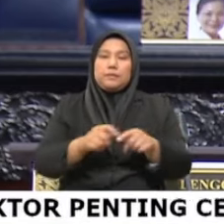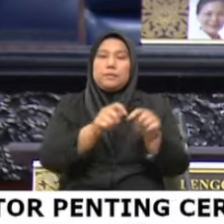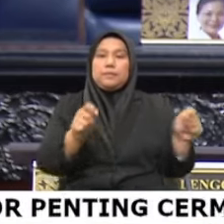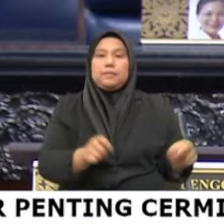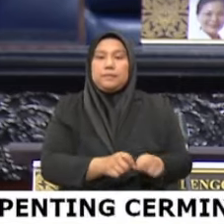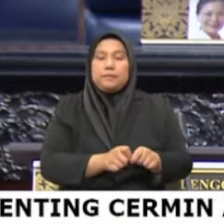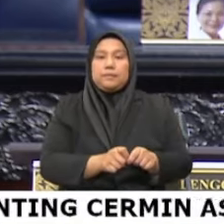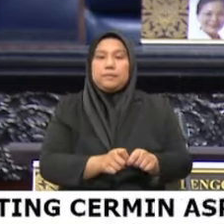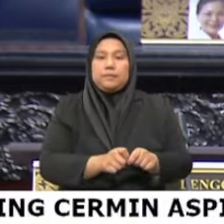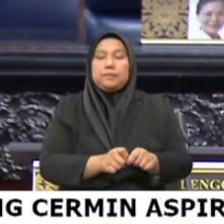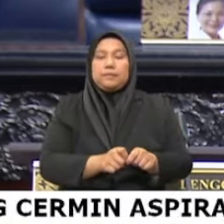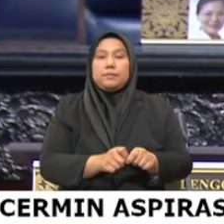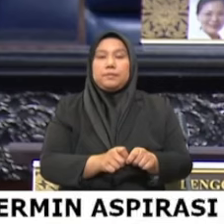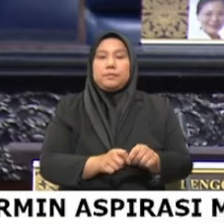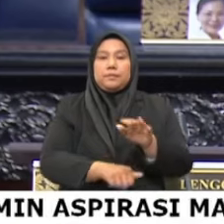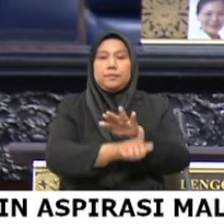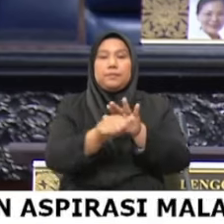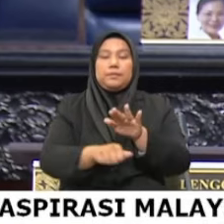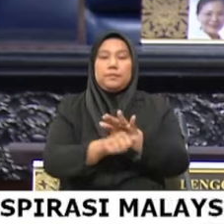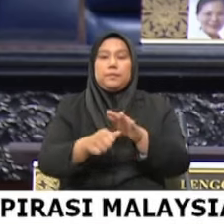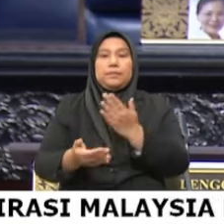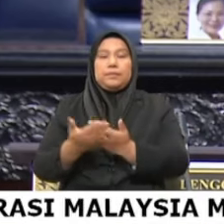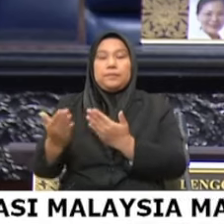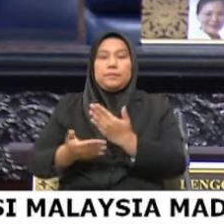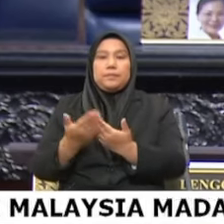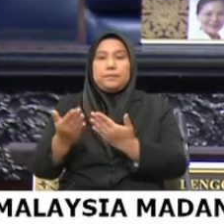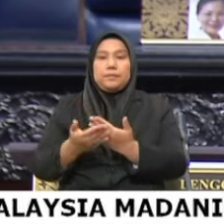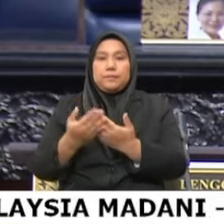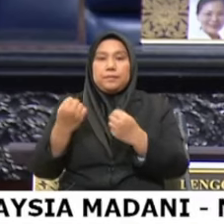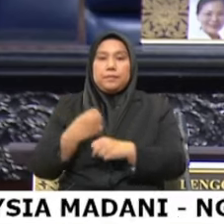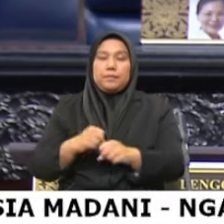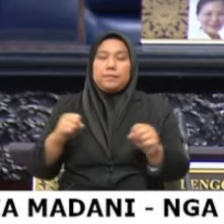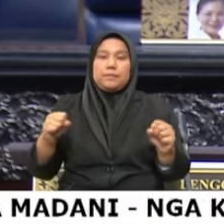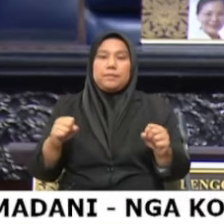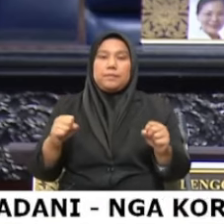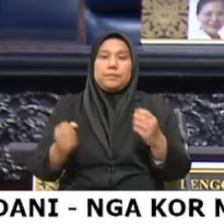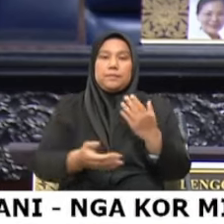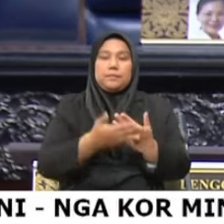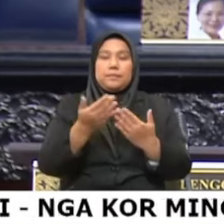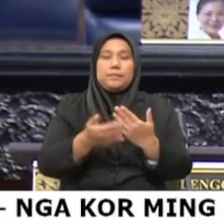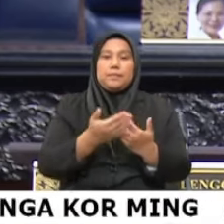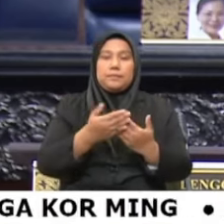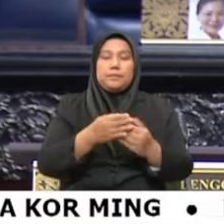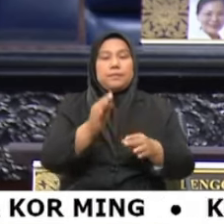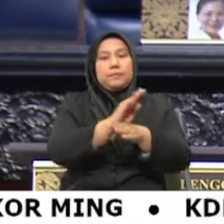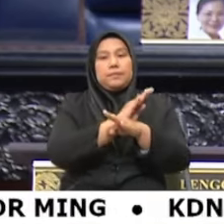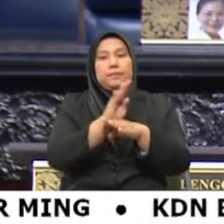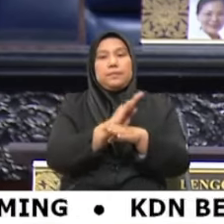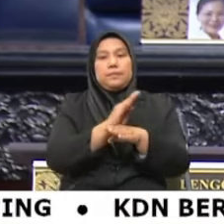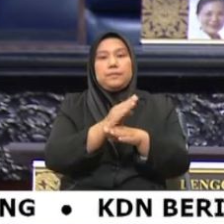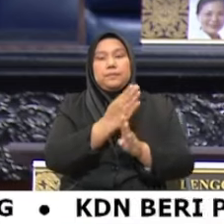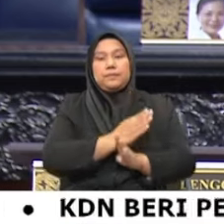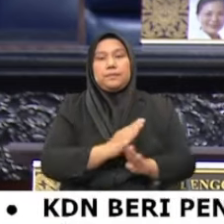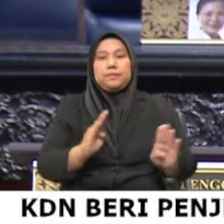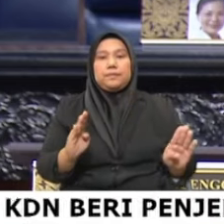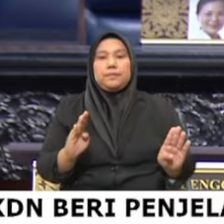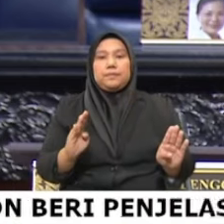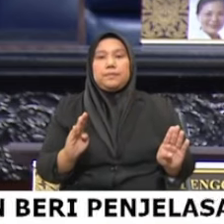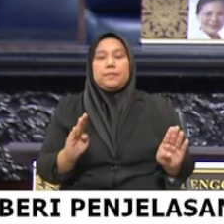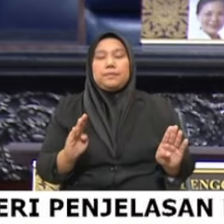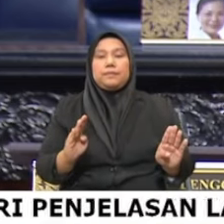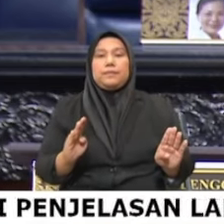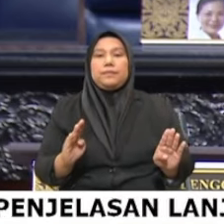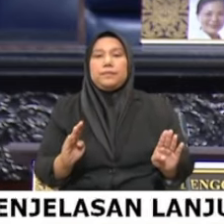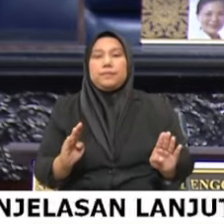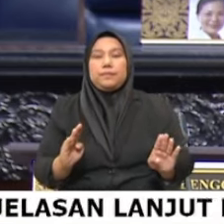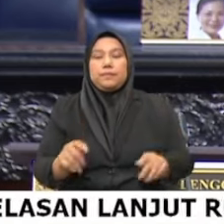dan transshipment berasaskan kemudahan-kemudahan yang disediakan seperti kemudahan zon perdagangan bebas, bonded